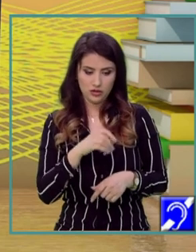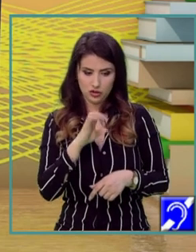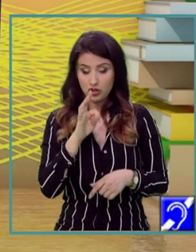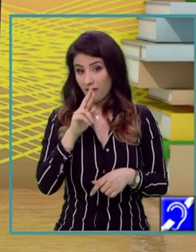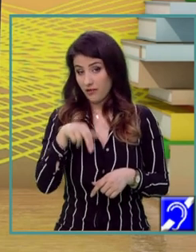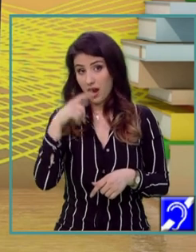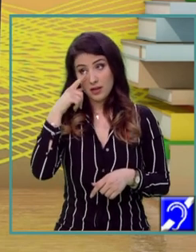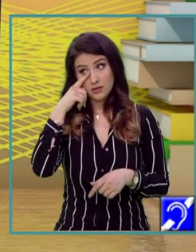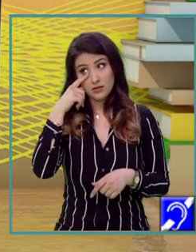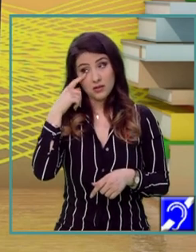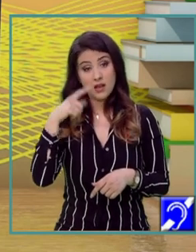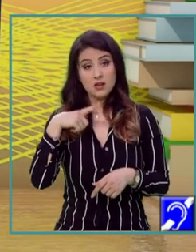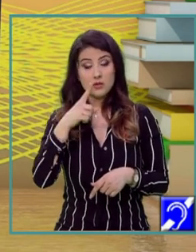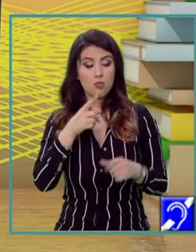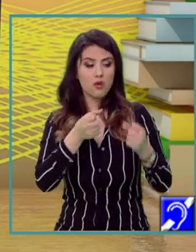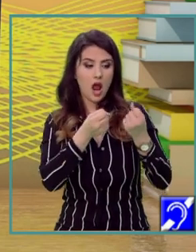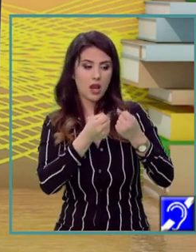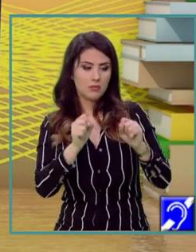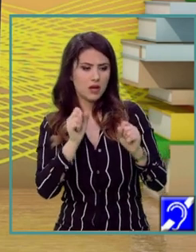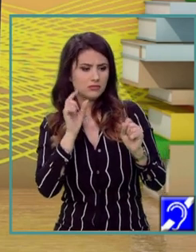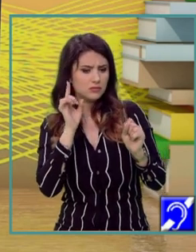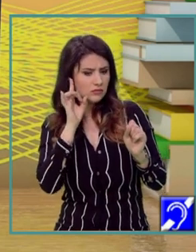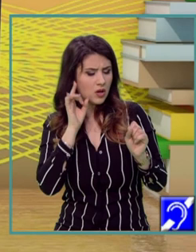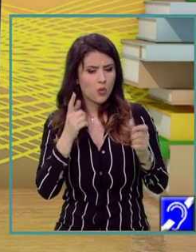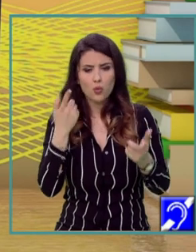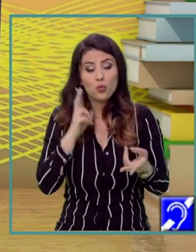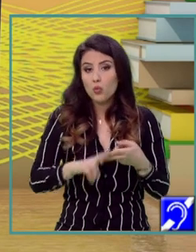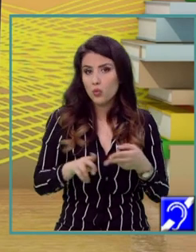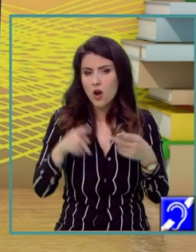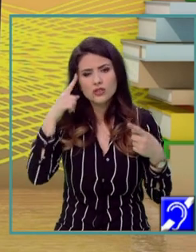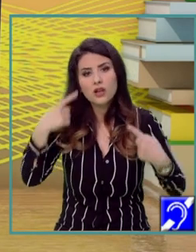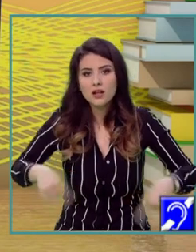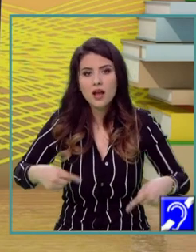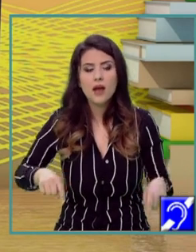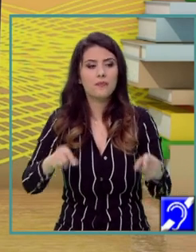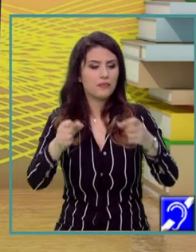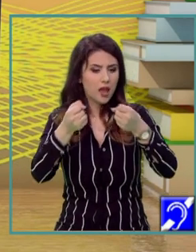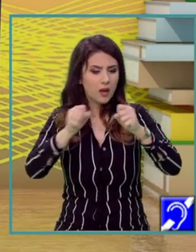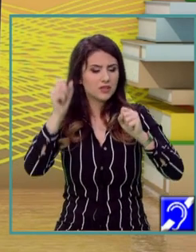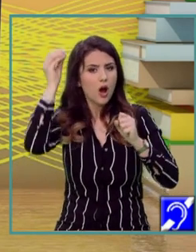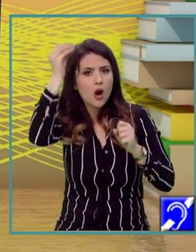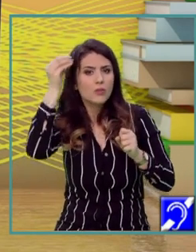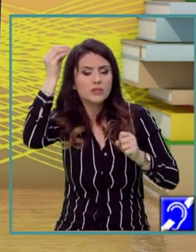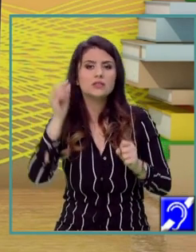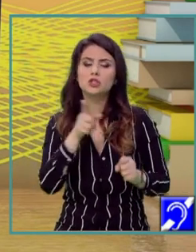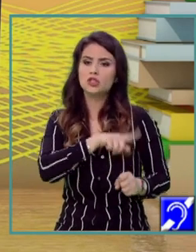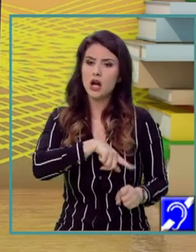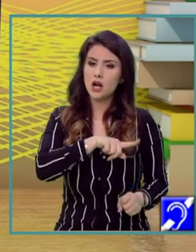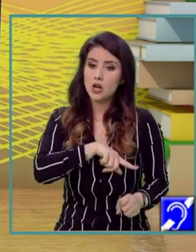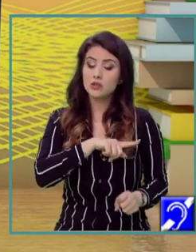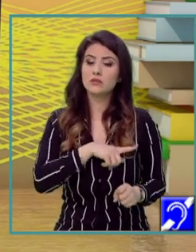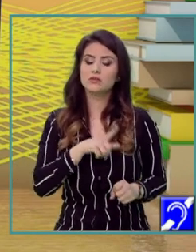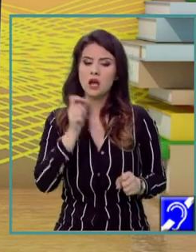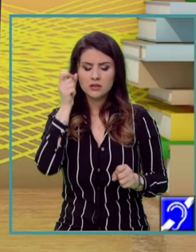această dramă a necunoscutului o vede Brat de obsesie a geloziei înțelept în ceea ce privește